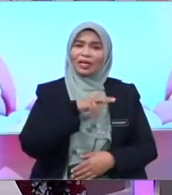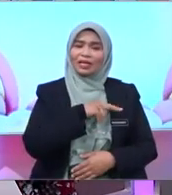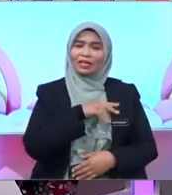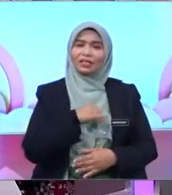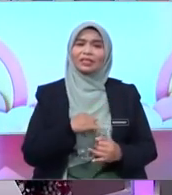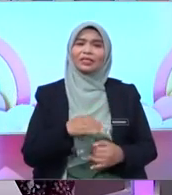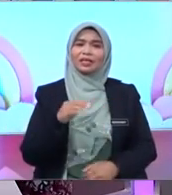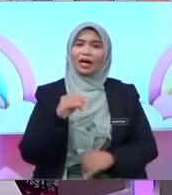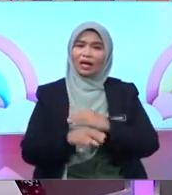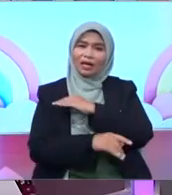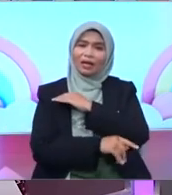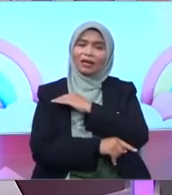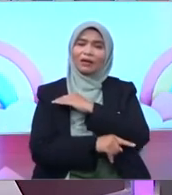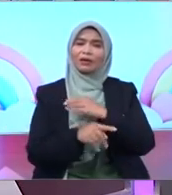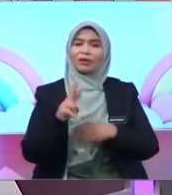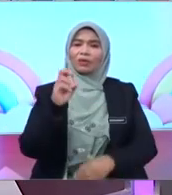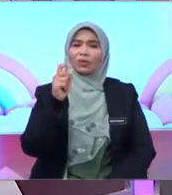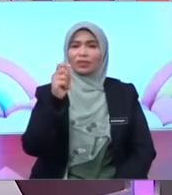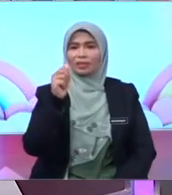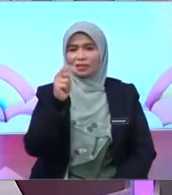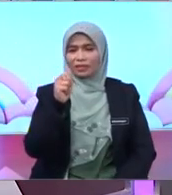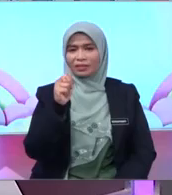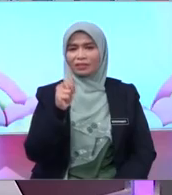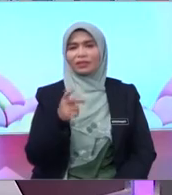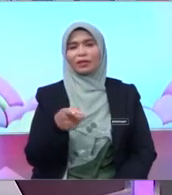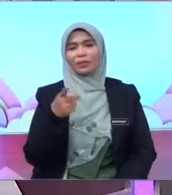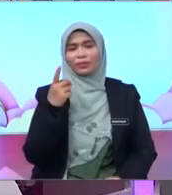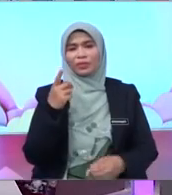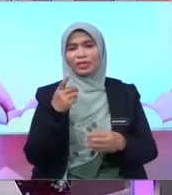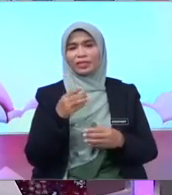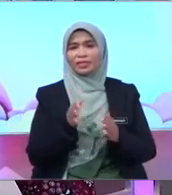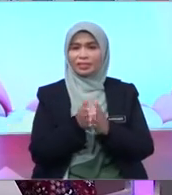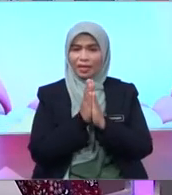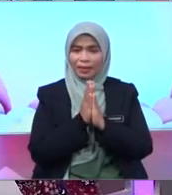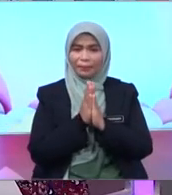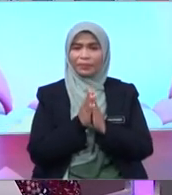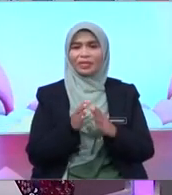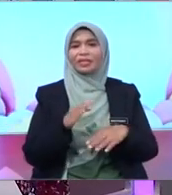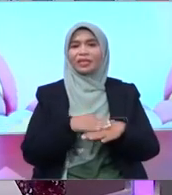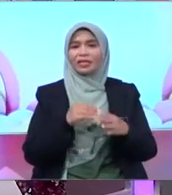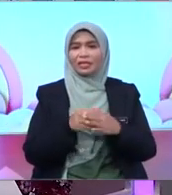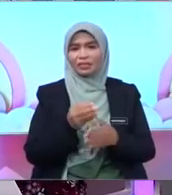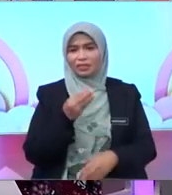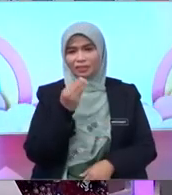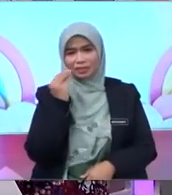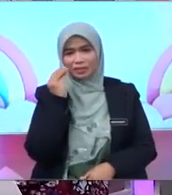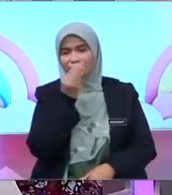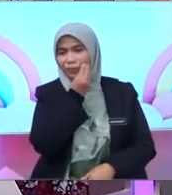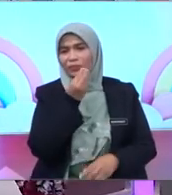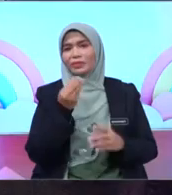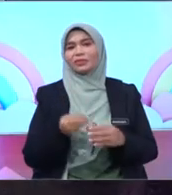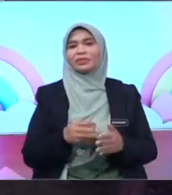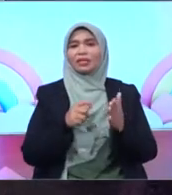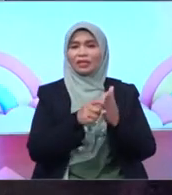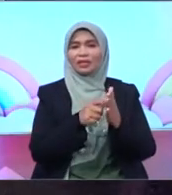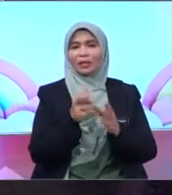carrot I'm mendahulukan salam kepada guru tangan dicium tanda penghormatan imeiniar